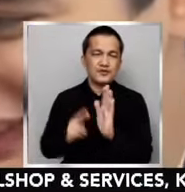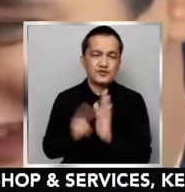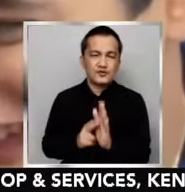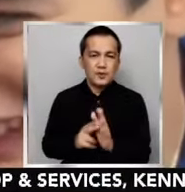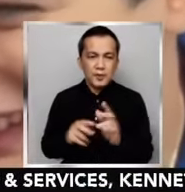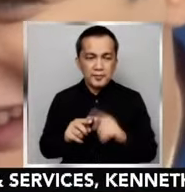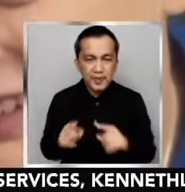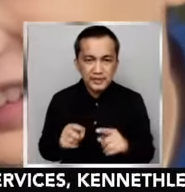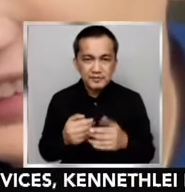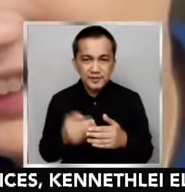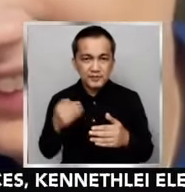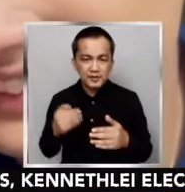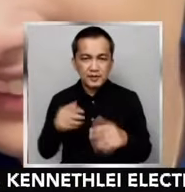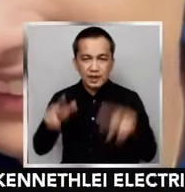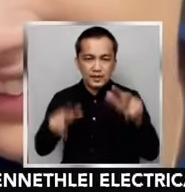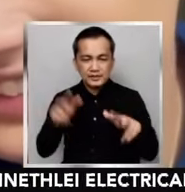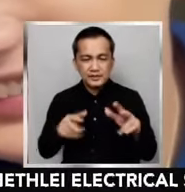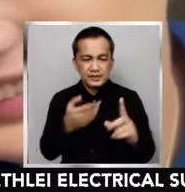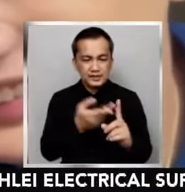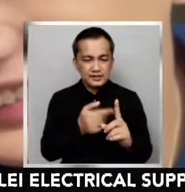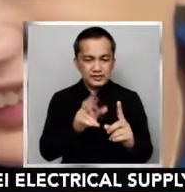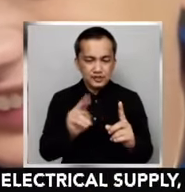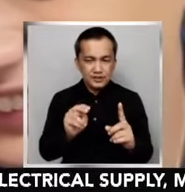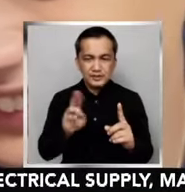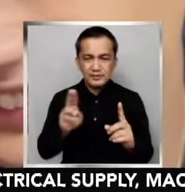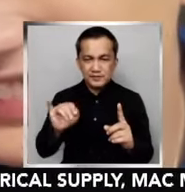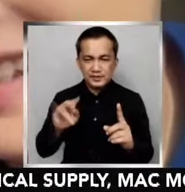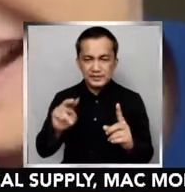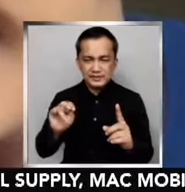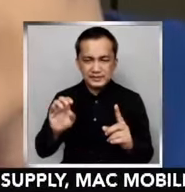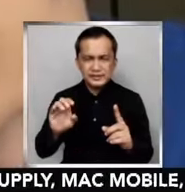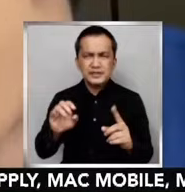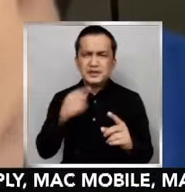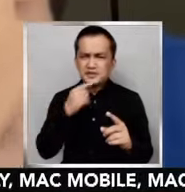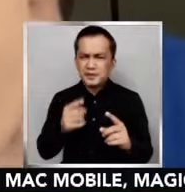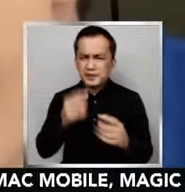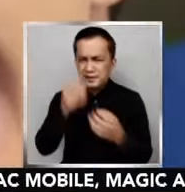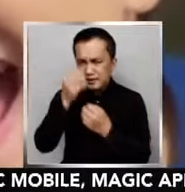bago pa mataranta sina Sean at Vince ni-reveal na nila